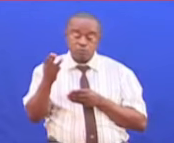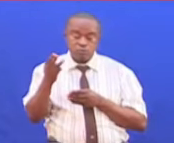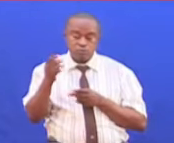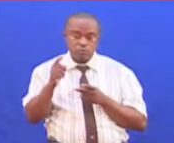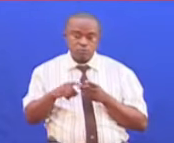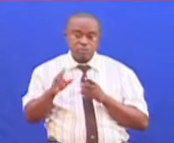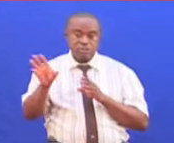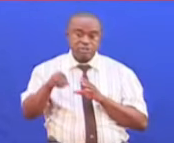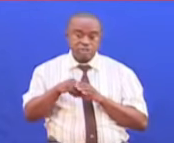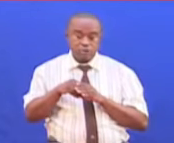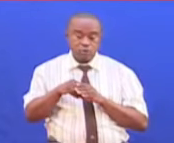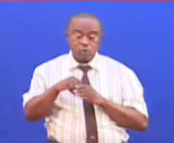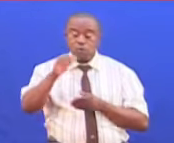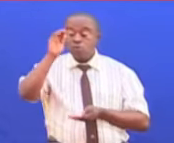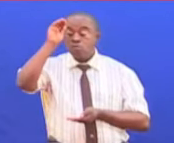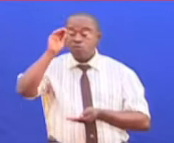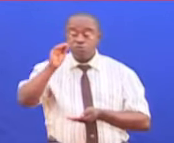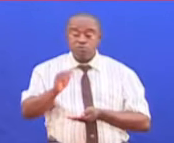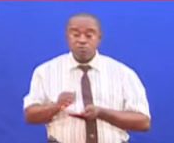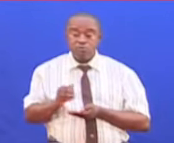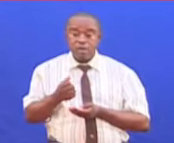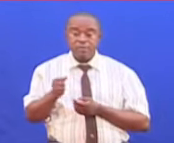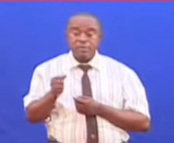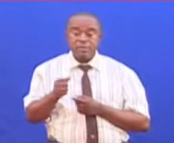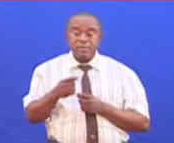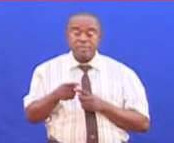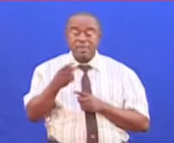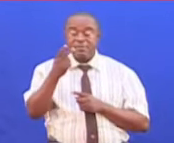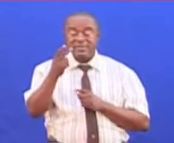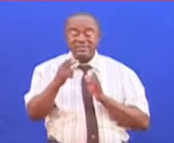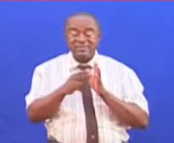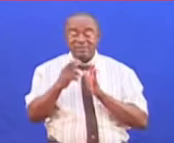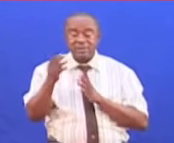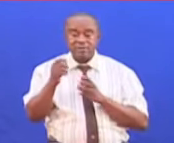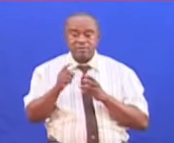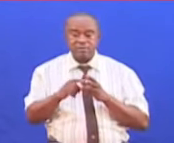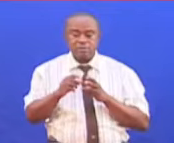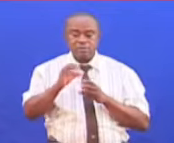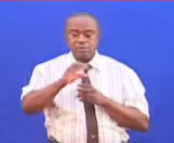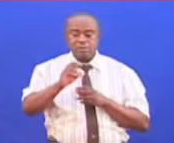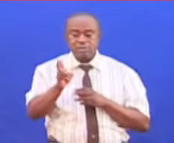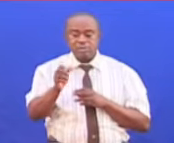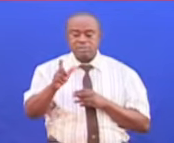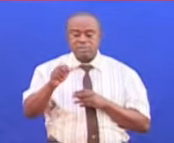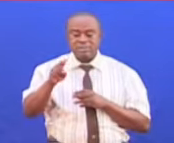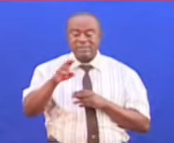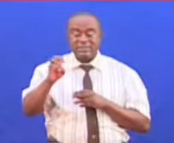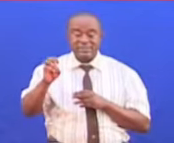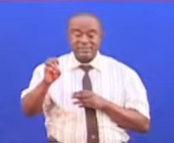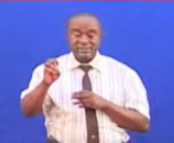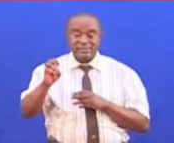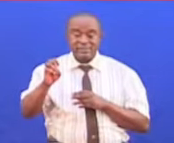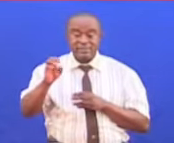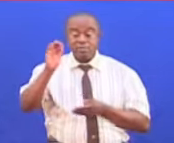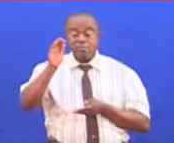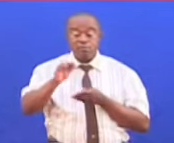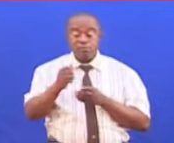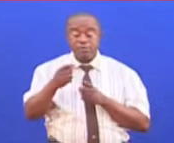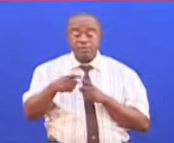chato DC Ili pungu milioni 275 chalin z DC Ili UPU milioni